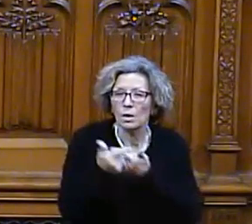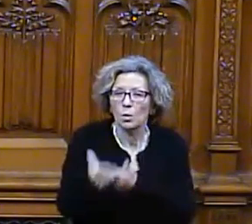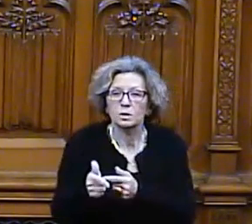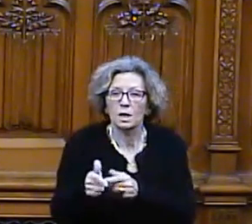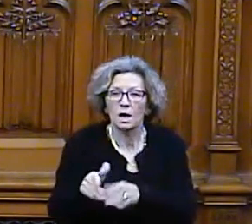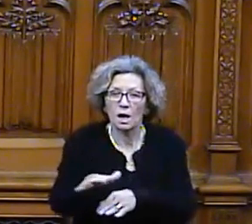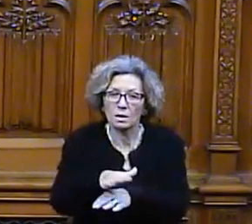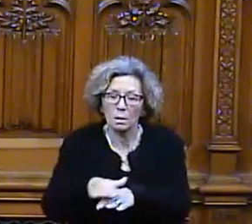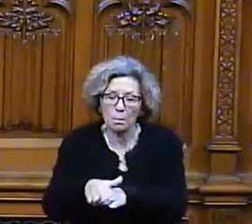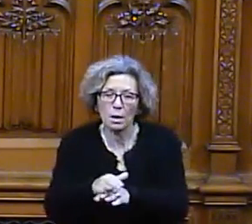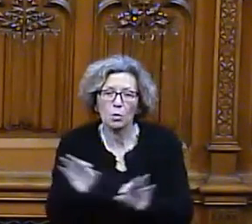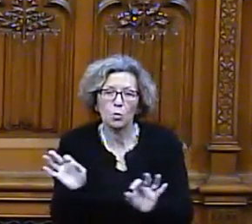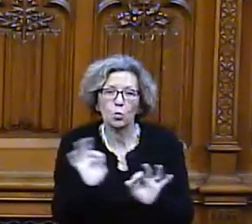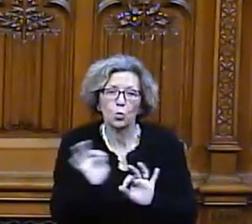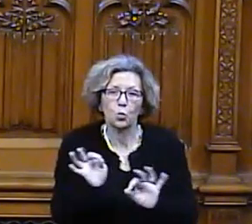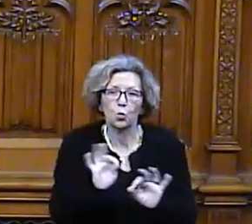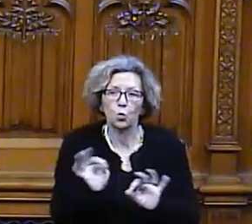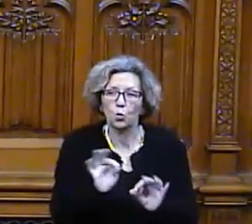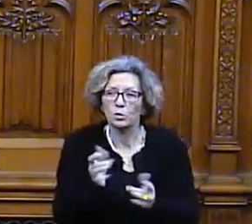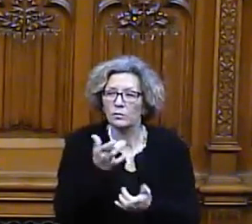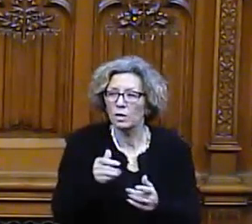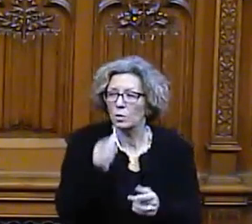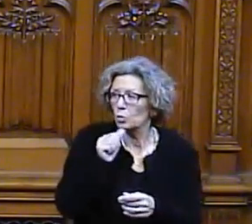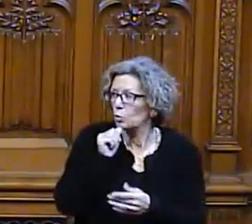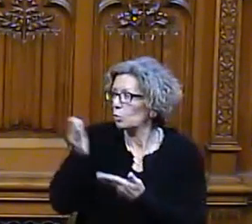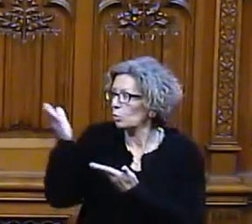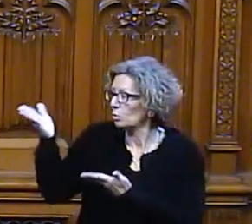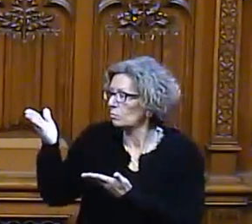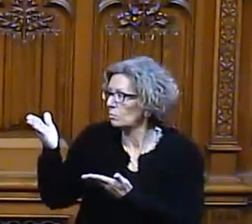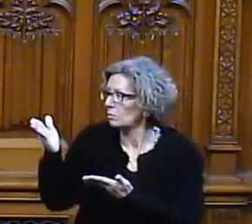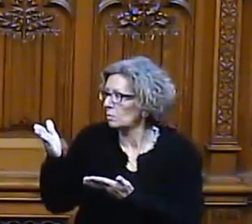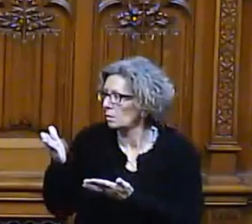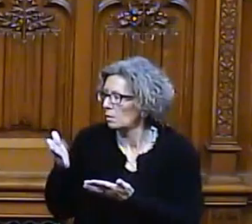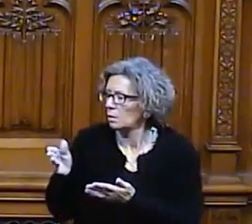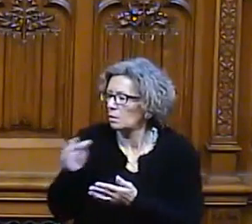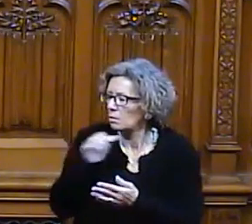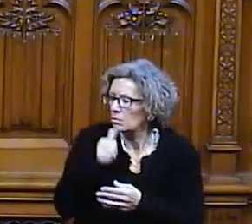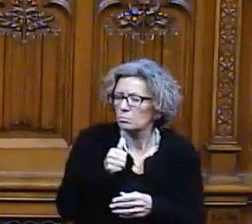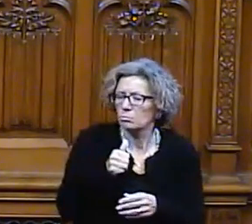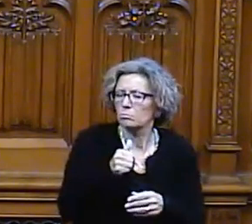Bereich? Oder, für die Grünen natürlich völlig unüblich,